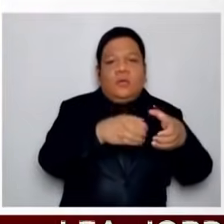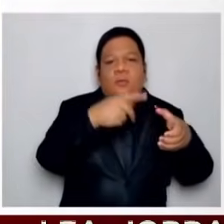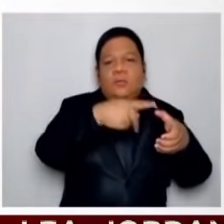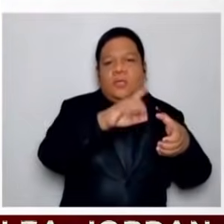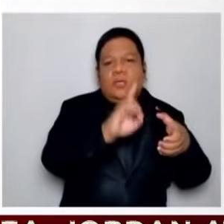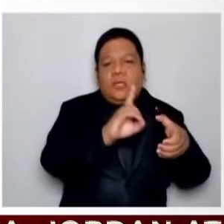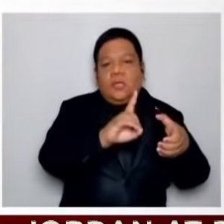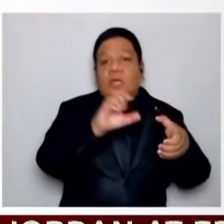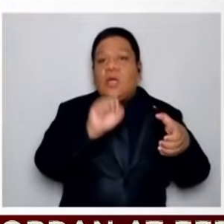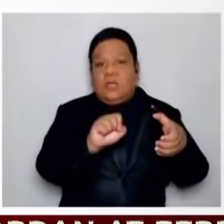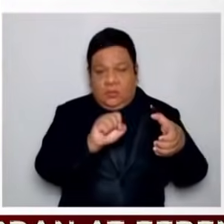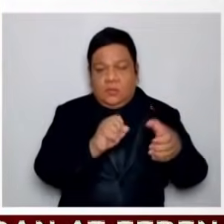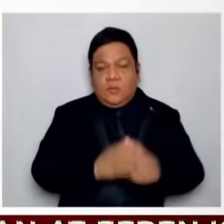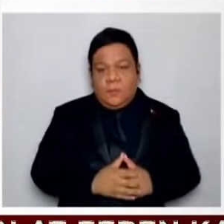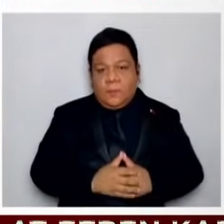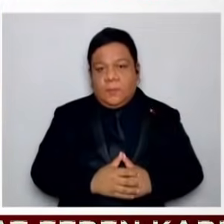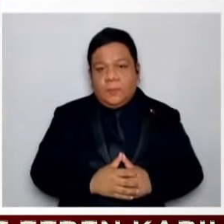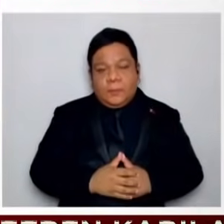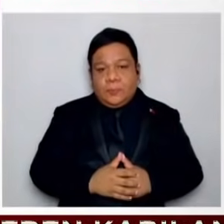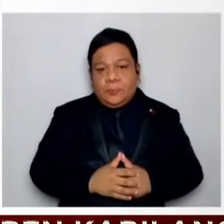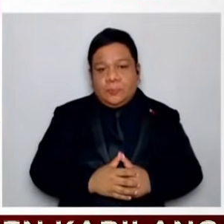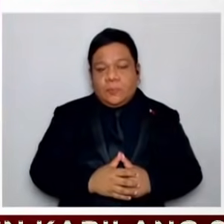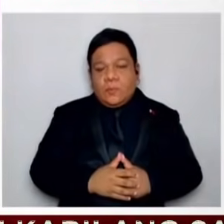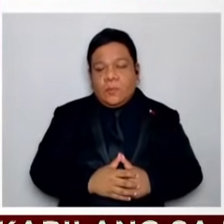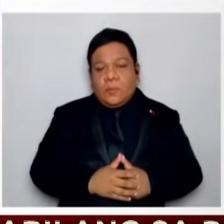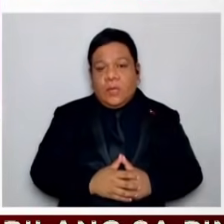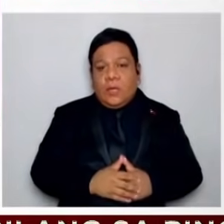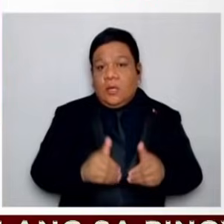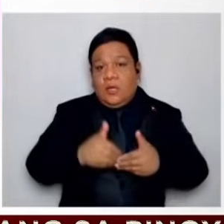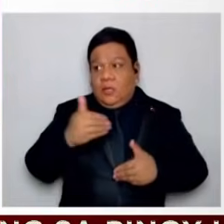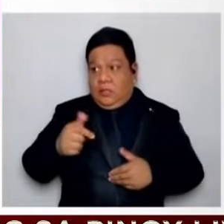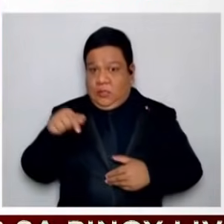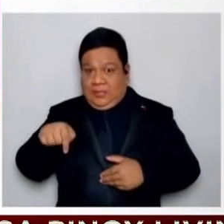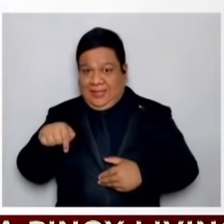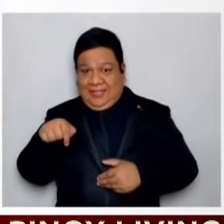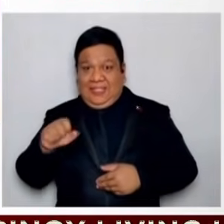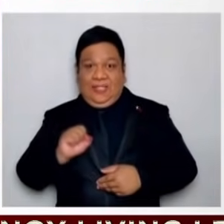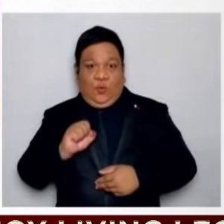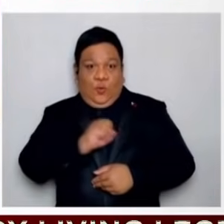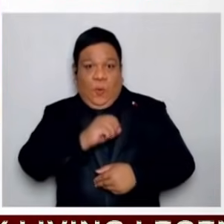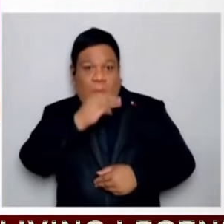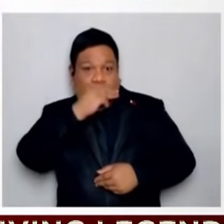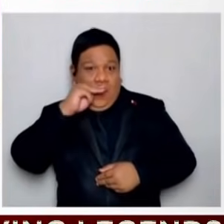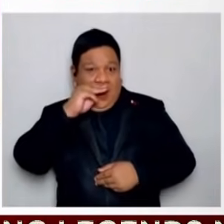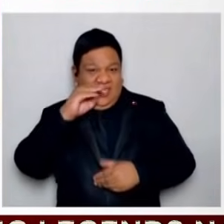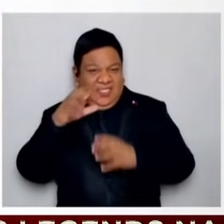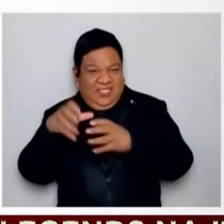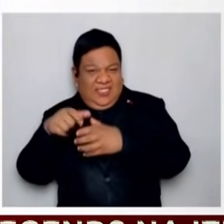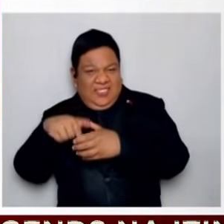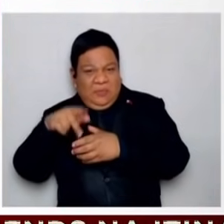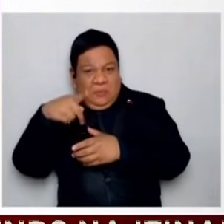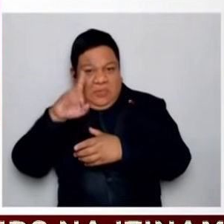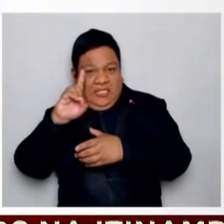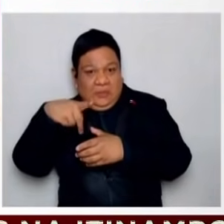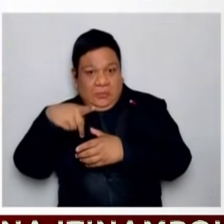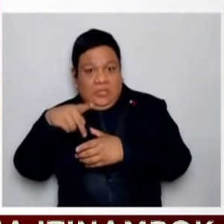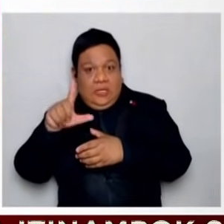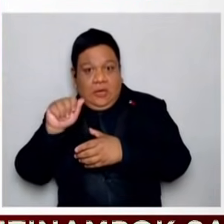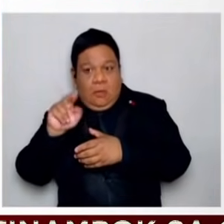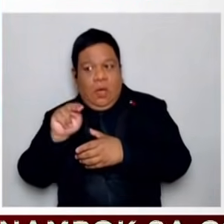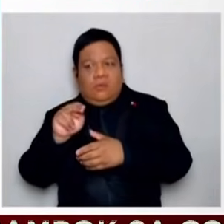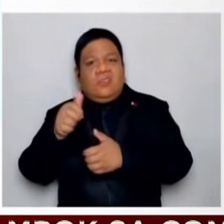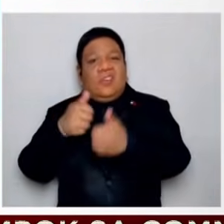Dakilang Samahan o PDDS. Si Senador Manny Pacquiao naman na nasa kabilang paksyon sa ilalim ng partidong PROMDI